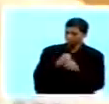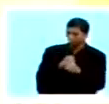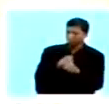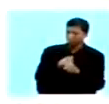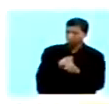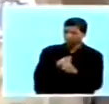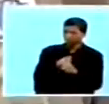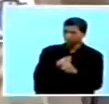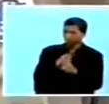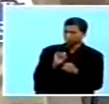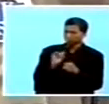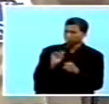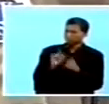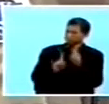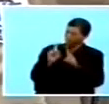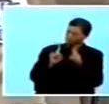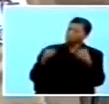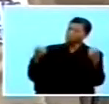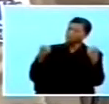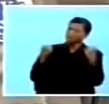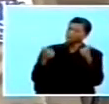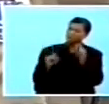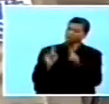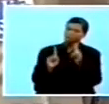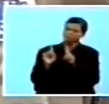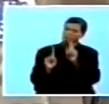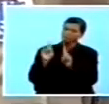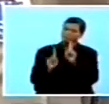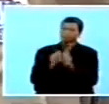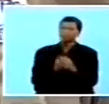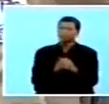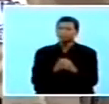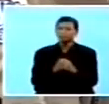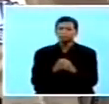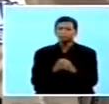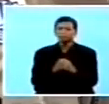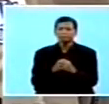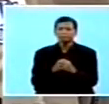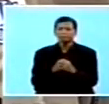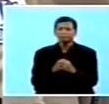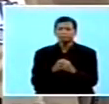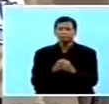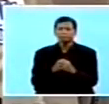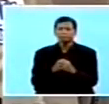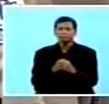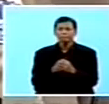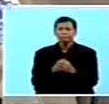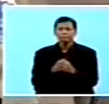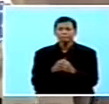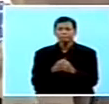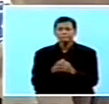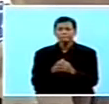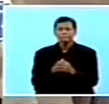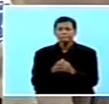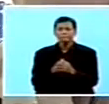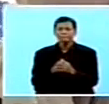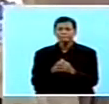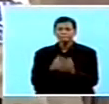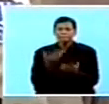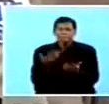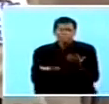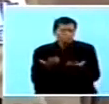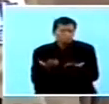bersaing bersama-sama. Kita tidak matikan yang konvensional, tapi kita atur ada daerah-daerah yang boleh untuk konvensional,